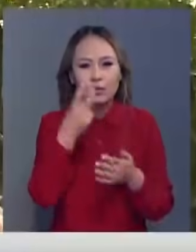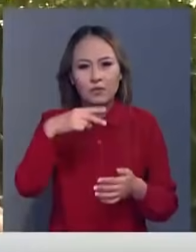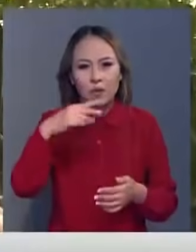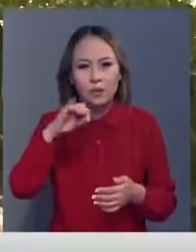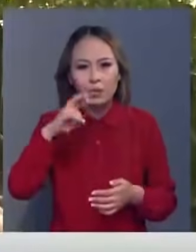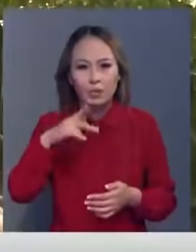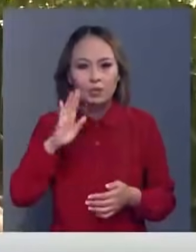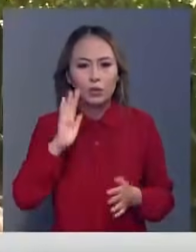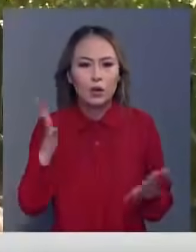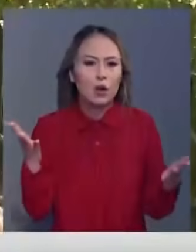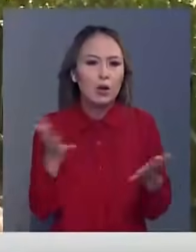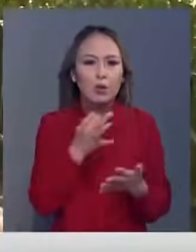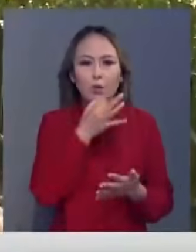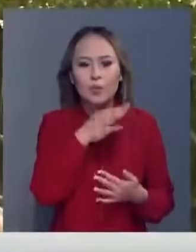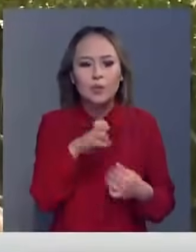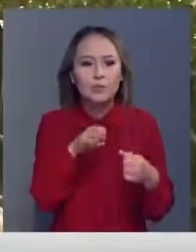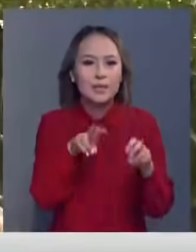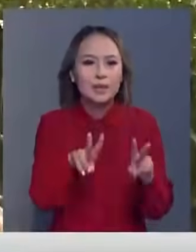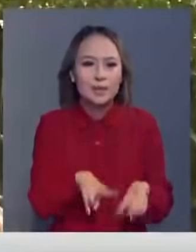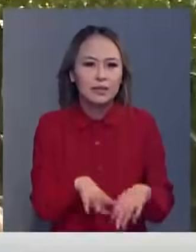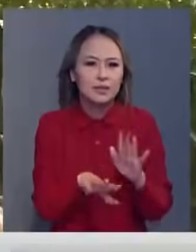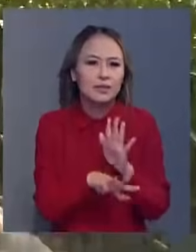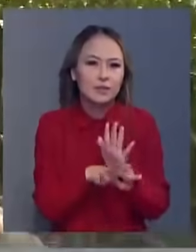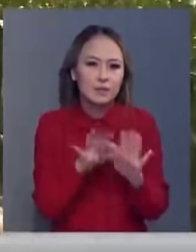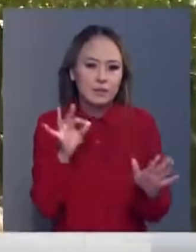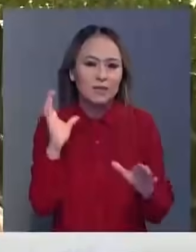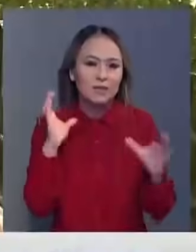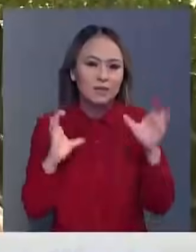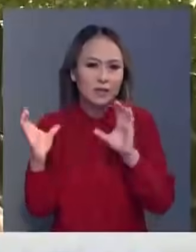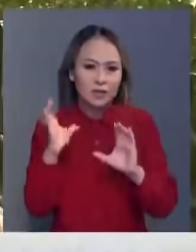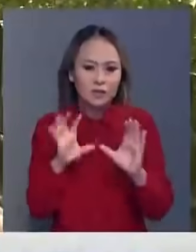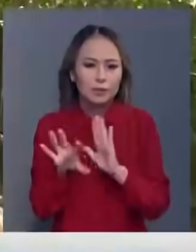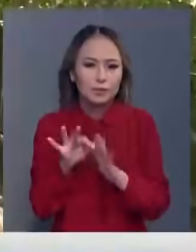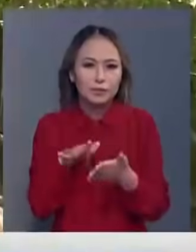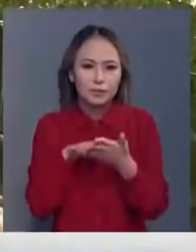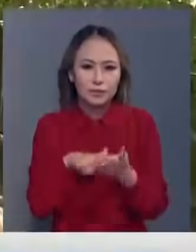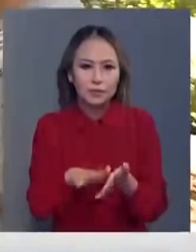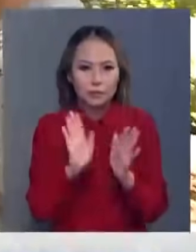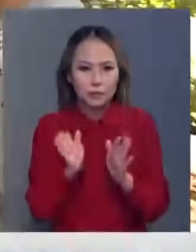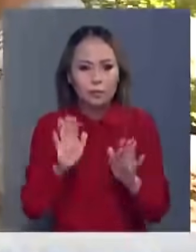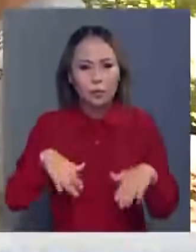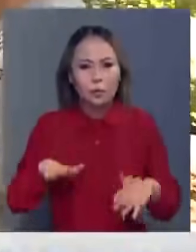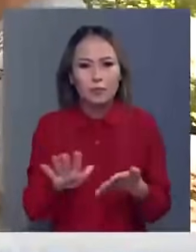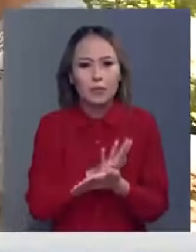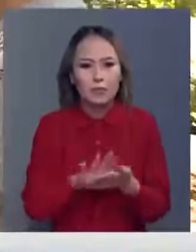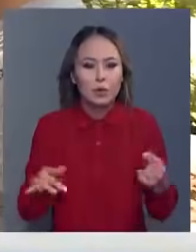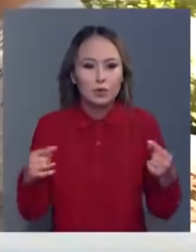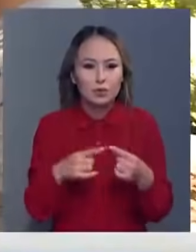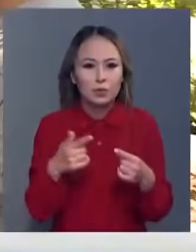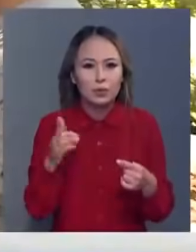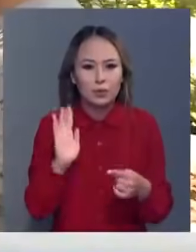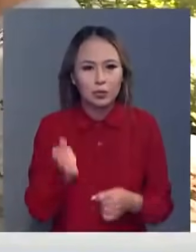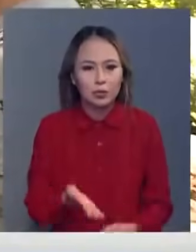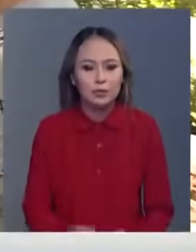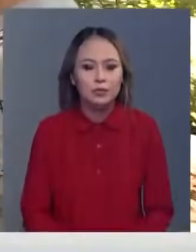бала қай мамандықты, қай жоғары оқу орнын таңдайды, соған өтініш беріледі, содан кейін гранттың нәтижесі белгілі